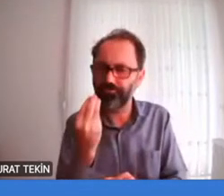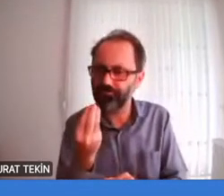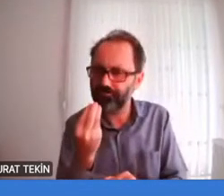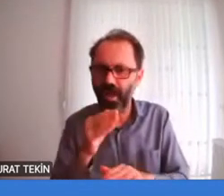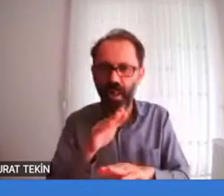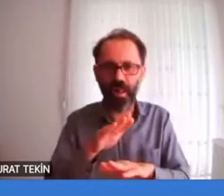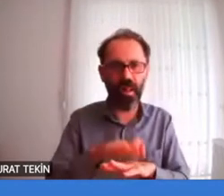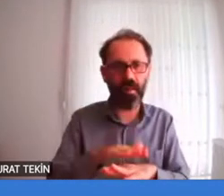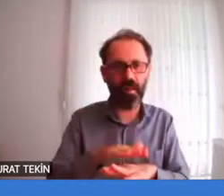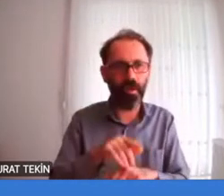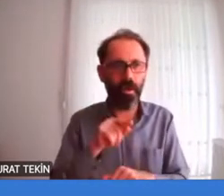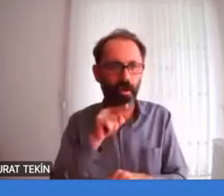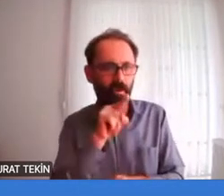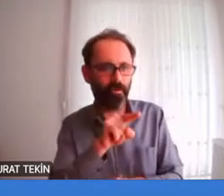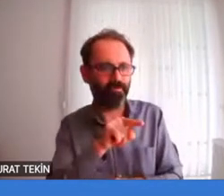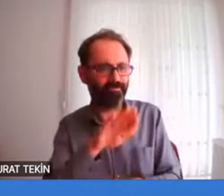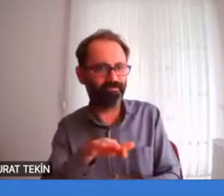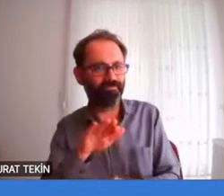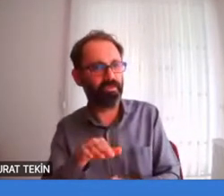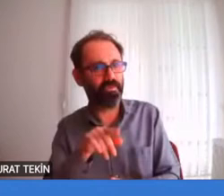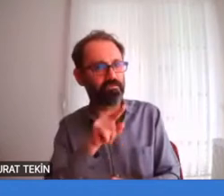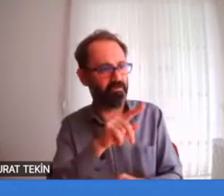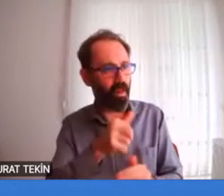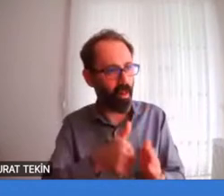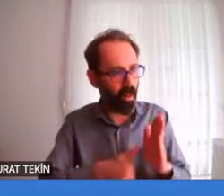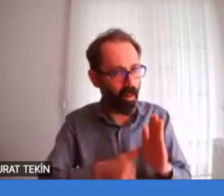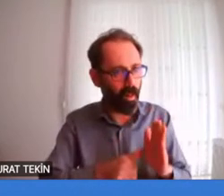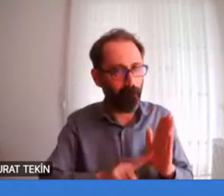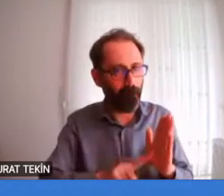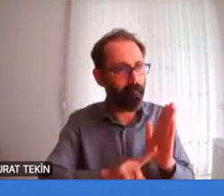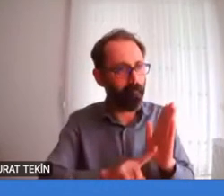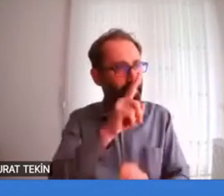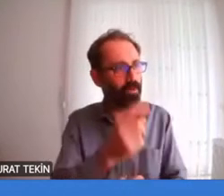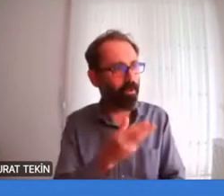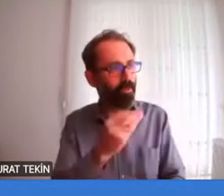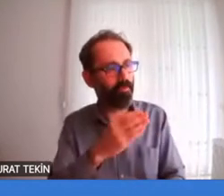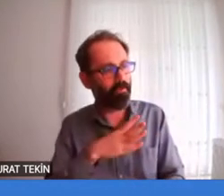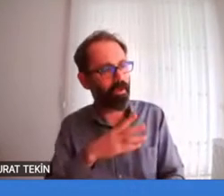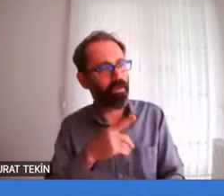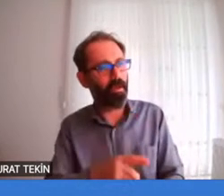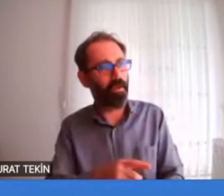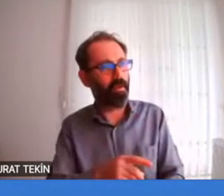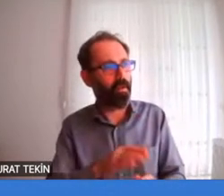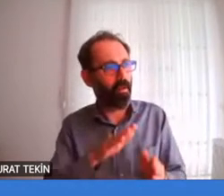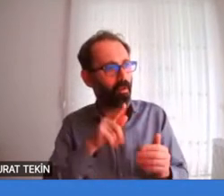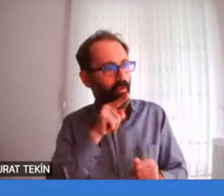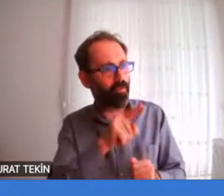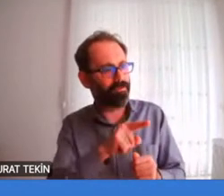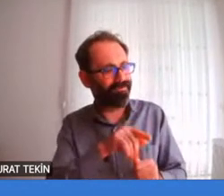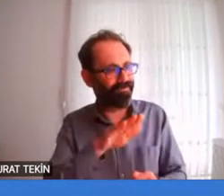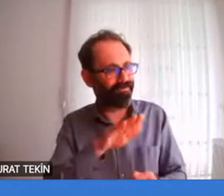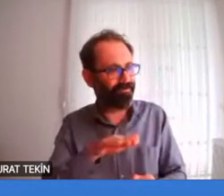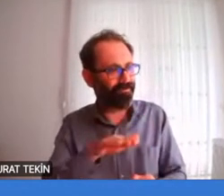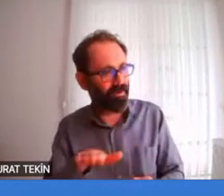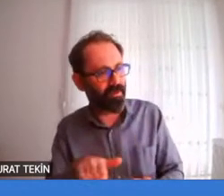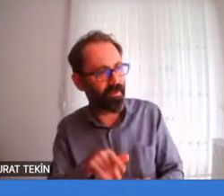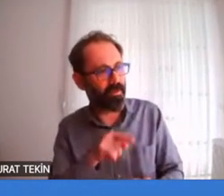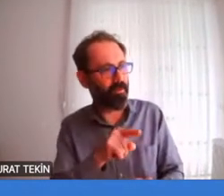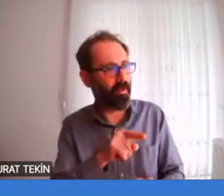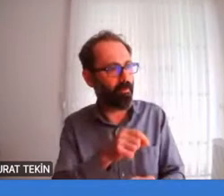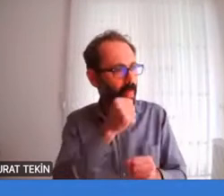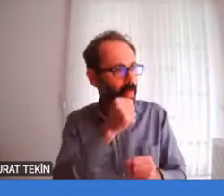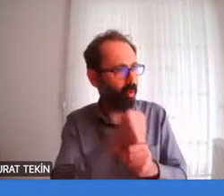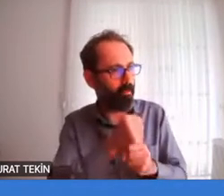tabii seyrediyoruz. Az önce Sevda dediği gibi fiziksel özelliklerine bakıyoruz, yeteneğine bakıyoruz. Yani kulak, verdiği tepkiye,